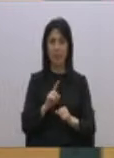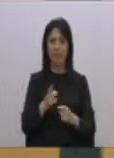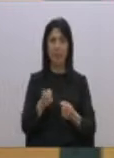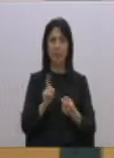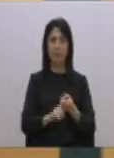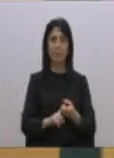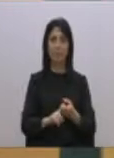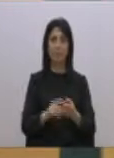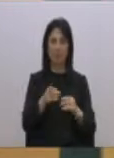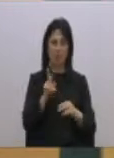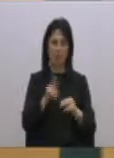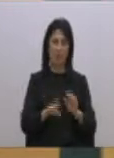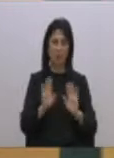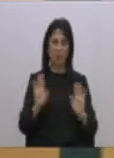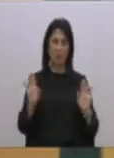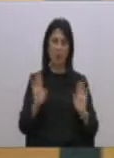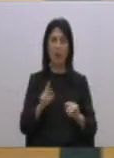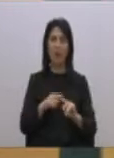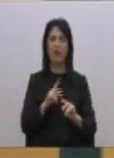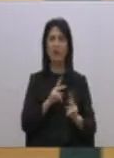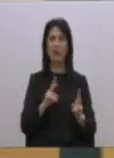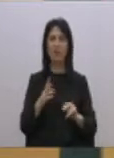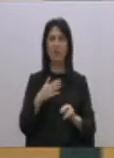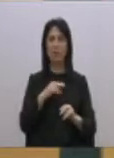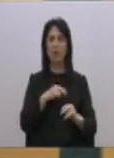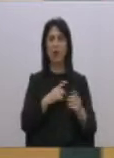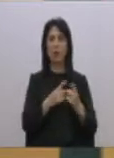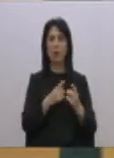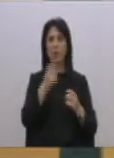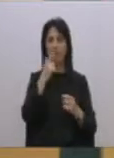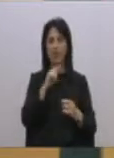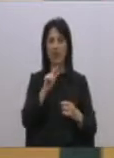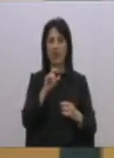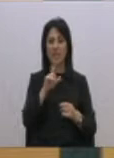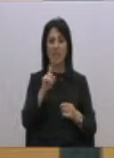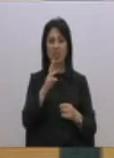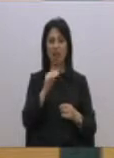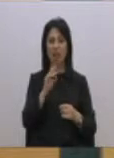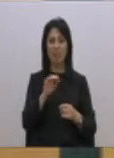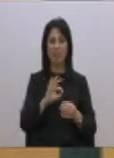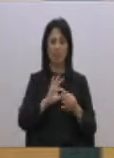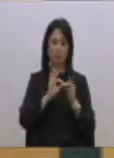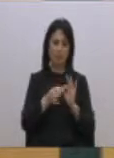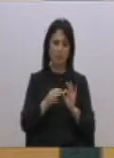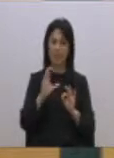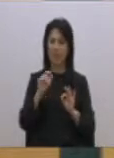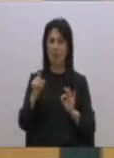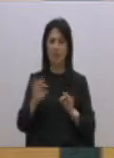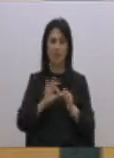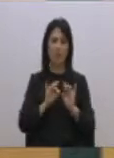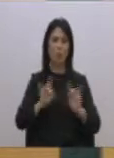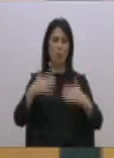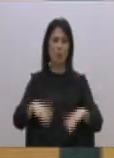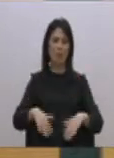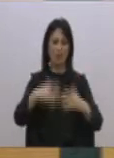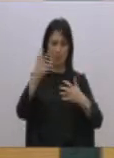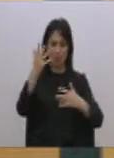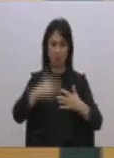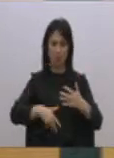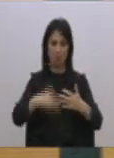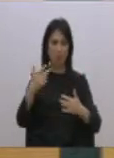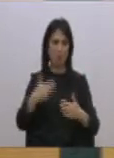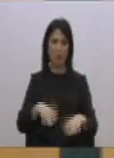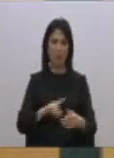შეეხება ბოლოს, მე ამიტანაიდან ჩემმა კოლეგებმა ბატონმა თენგიზ შარმანაშვილმა, ბატონმა მიხეილ სარჯულაძემ დეტალურად მიმოიხილა მთელი საკითხები